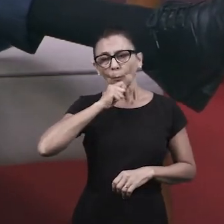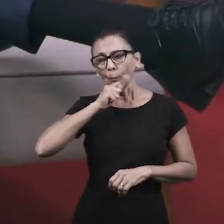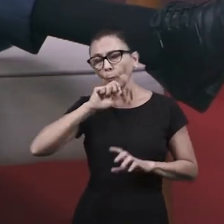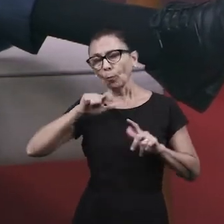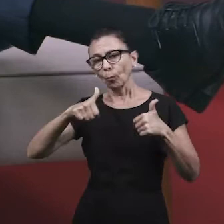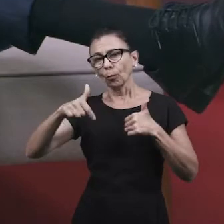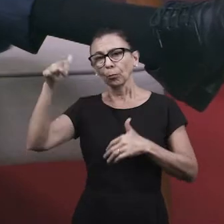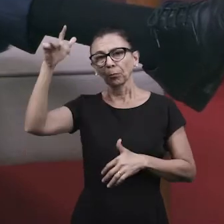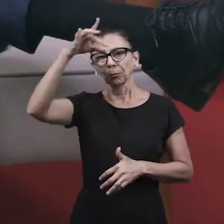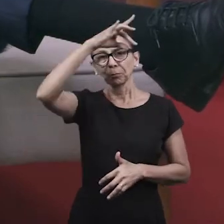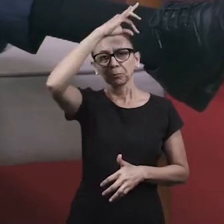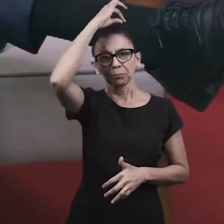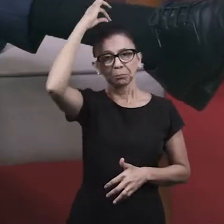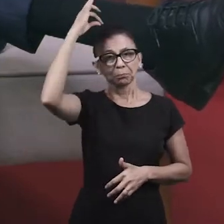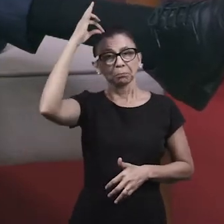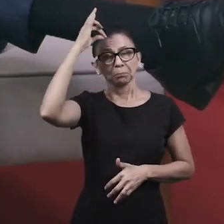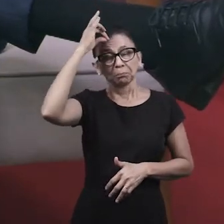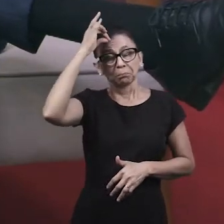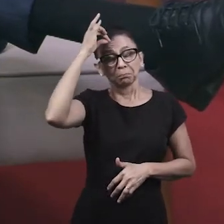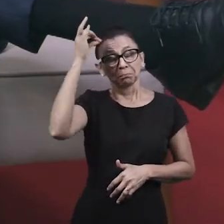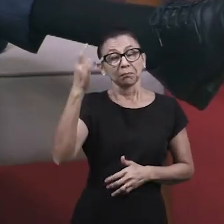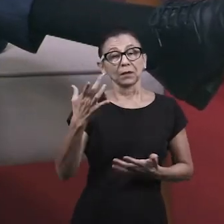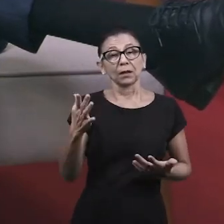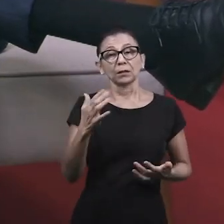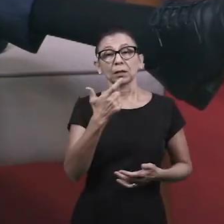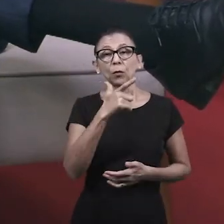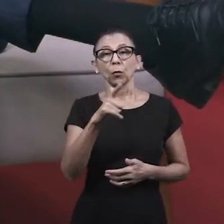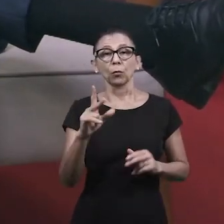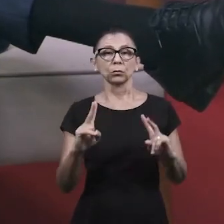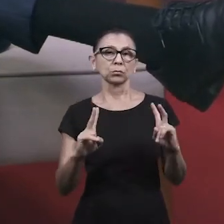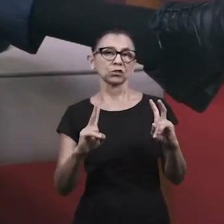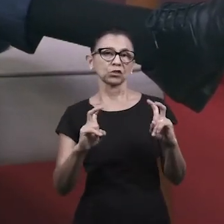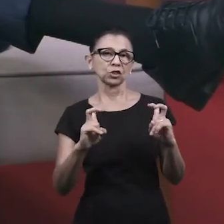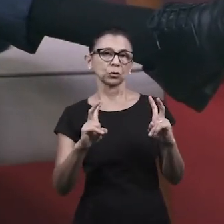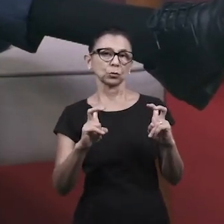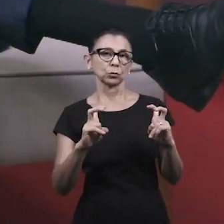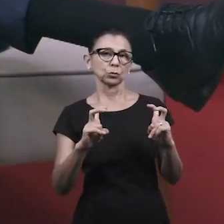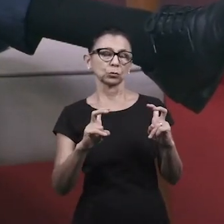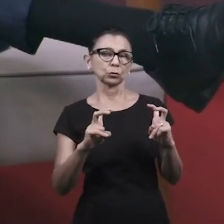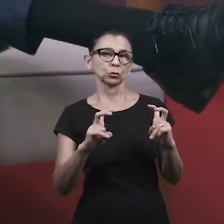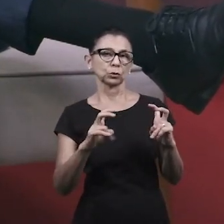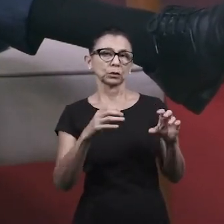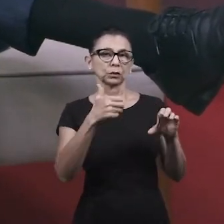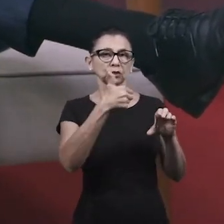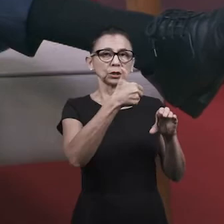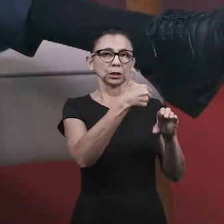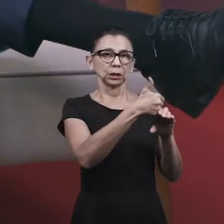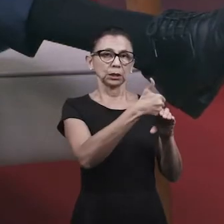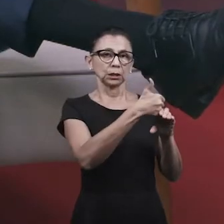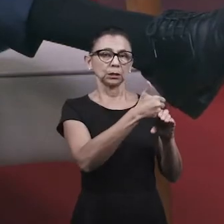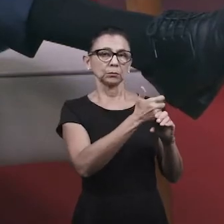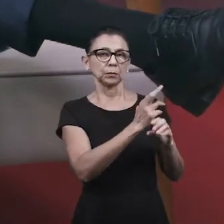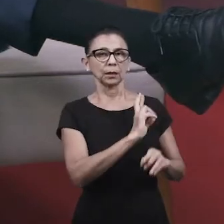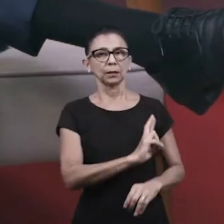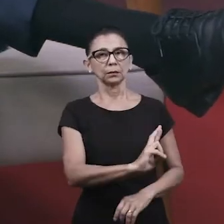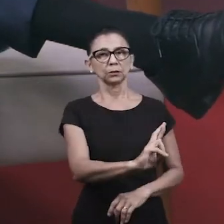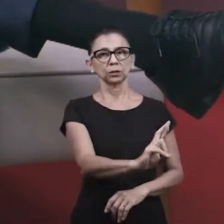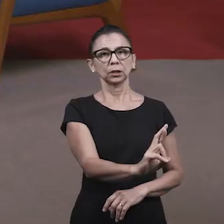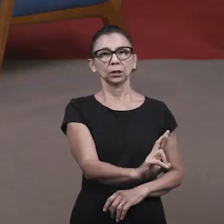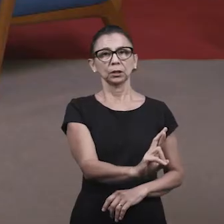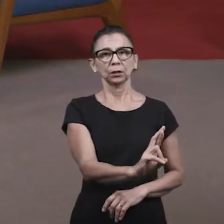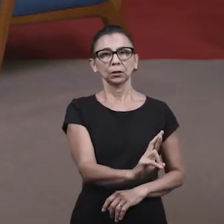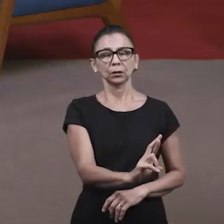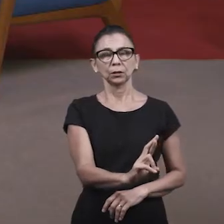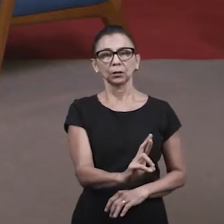évangile, sans ce mystère, sans l'action du Saint-Esprit, il peut avoir d'autres